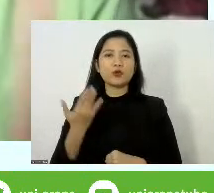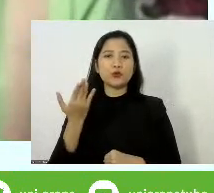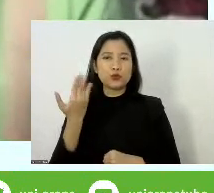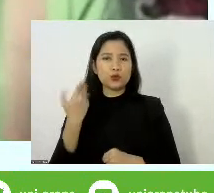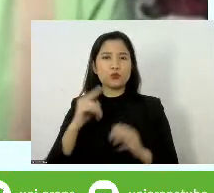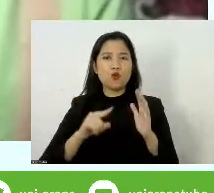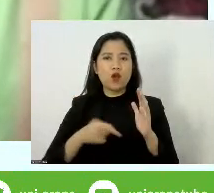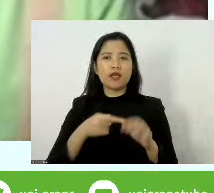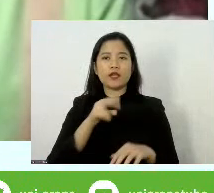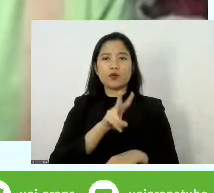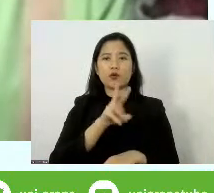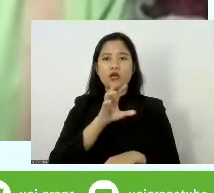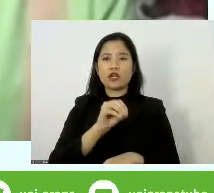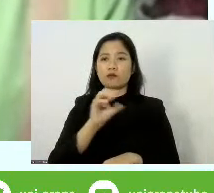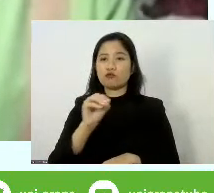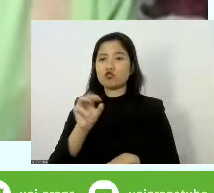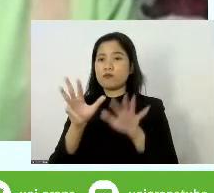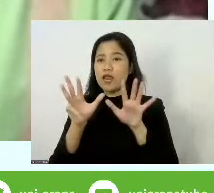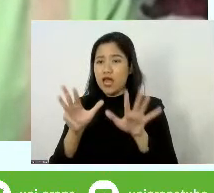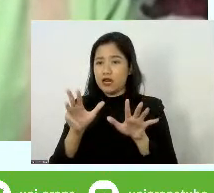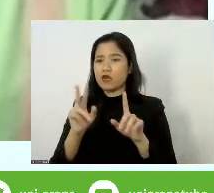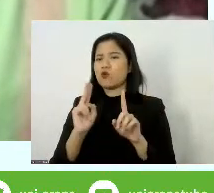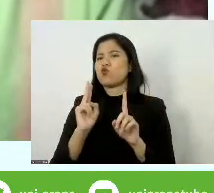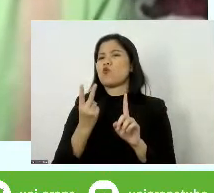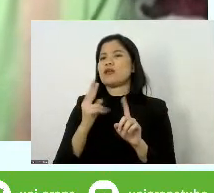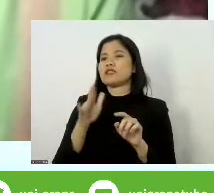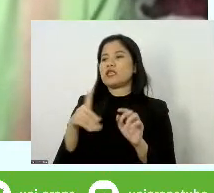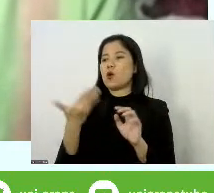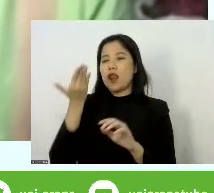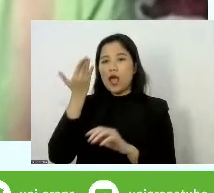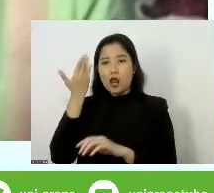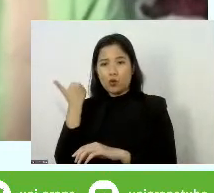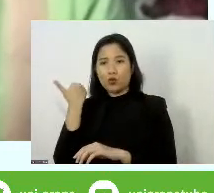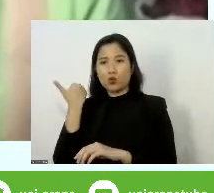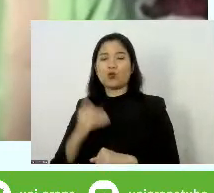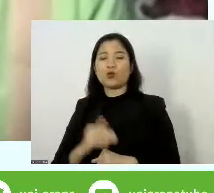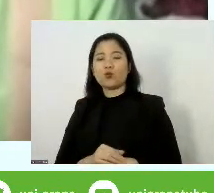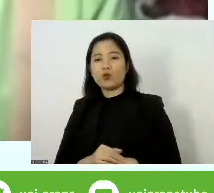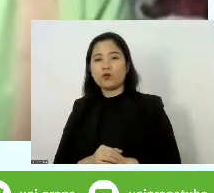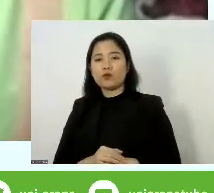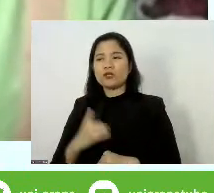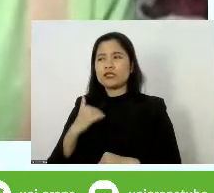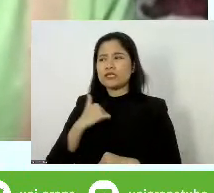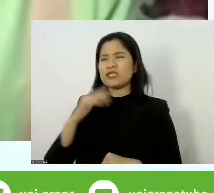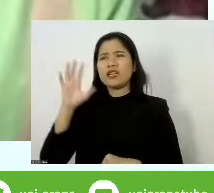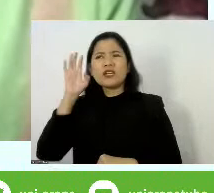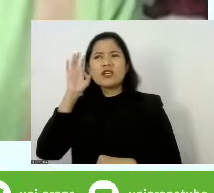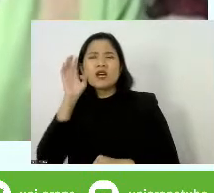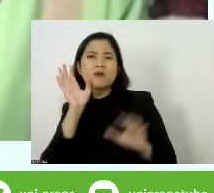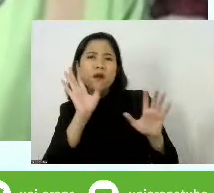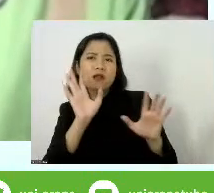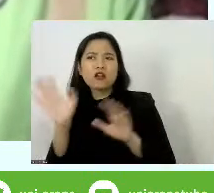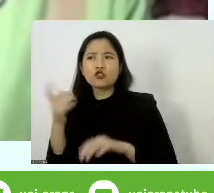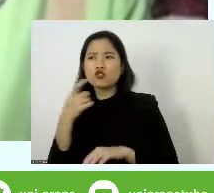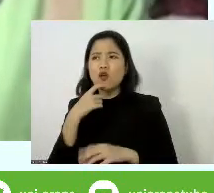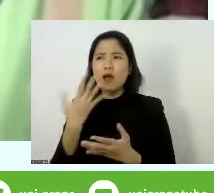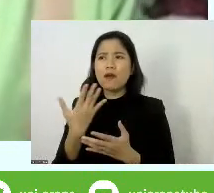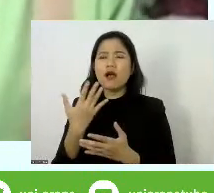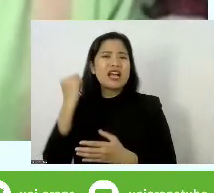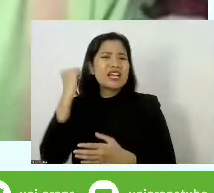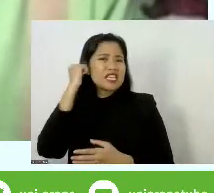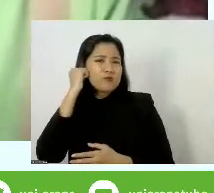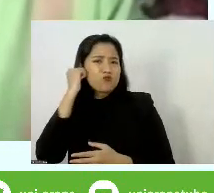2009 sekitar 12 tahun yang lalu saya banyak mendengar bahwa banyak ibu rumah